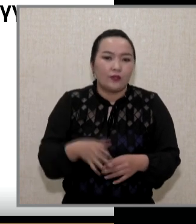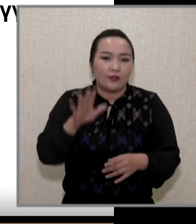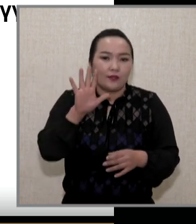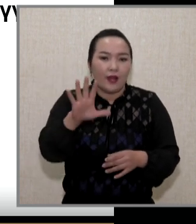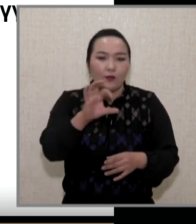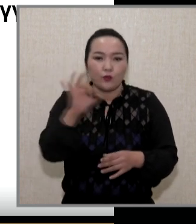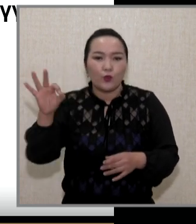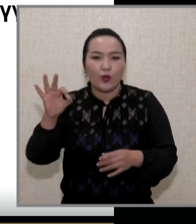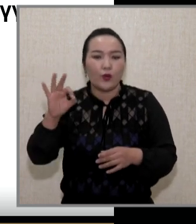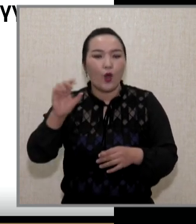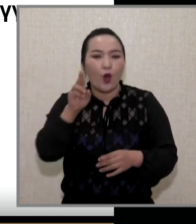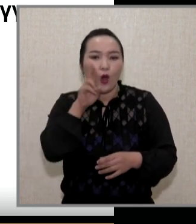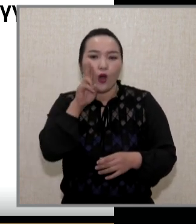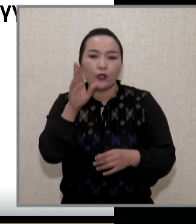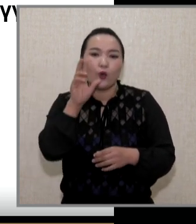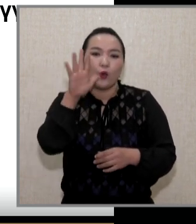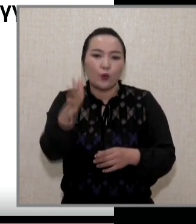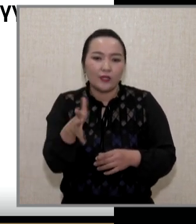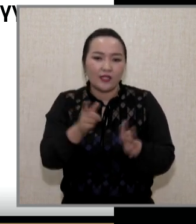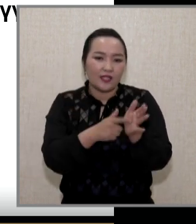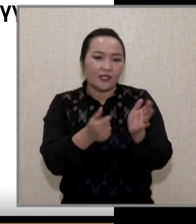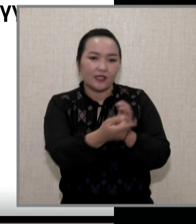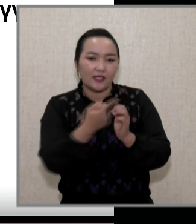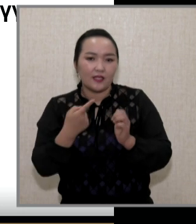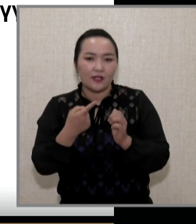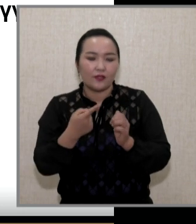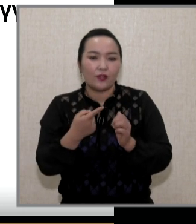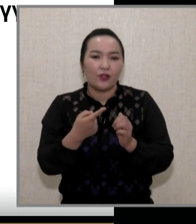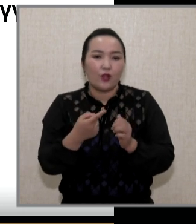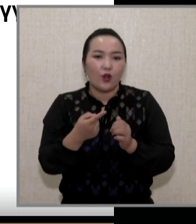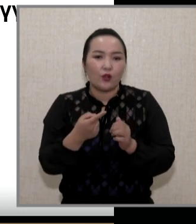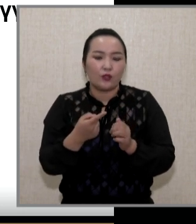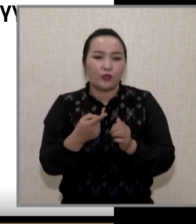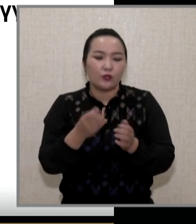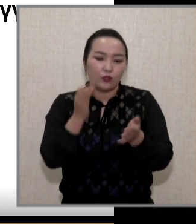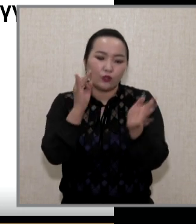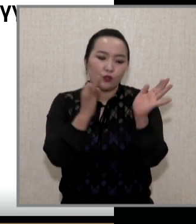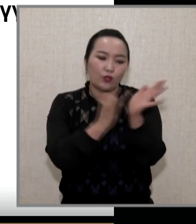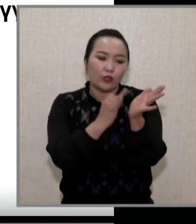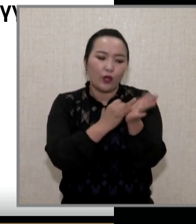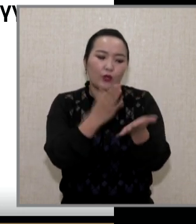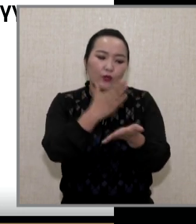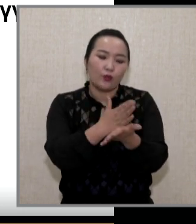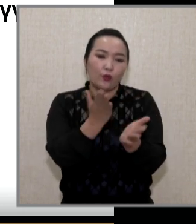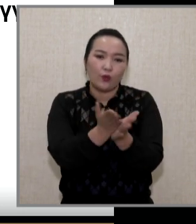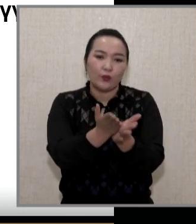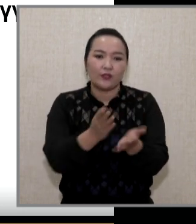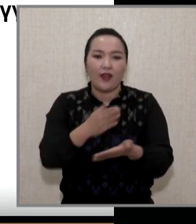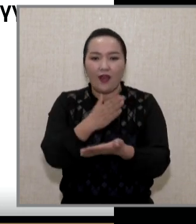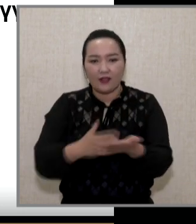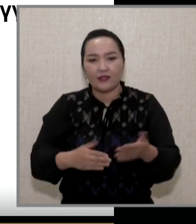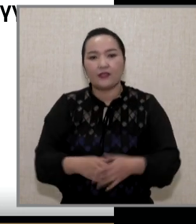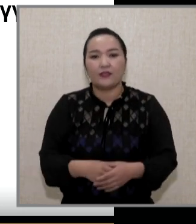маань үндсэн 7 хэсэгт ангилдаг. За нэгдүгээрт нь цагаан идээн хоолны төрөл, хоёрдугаарт нь махан хоолны